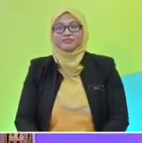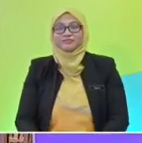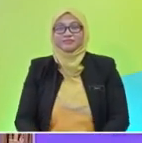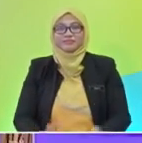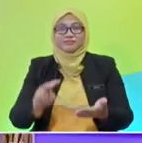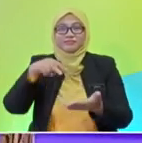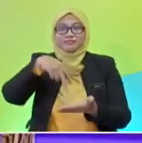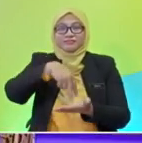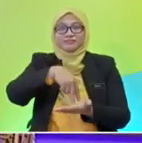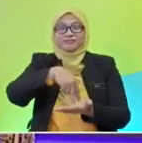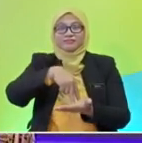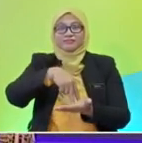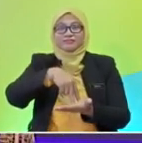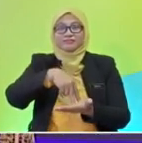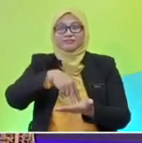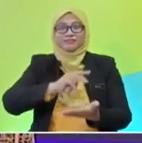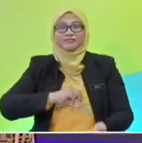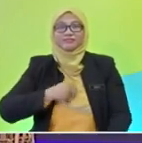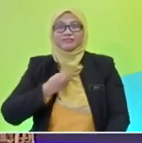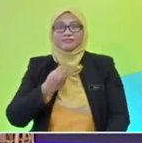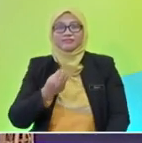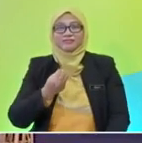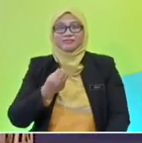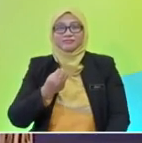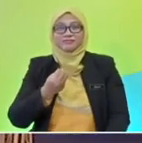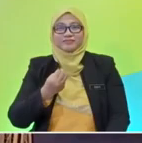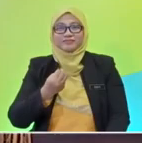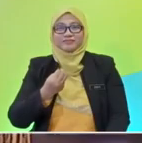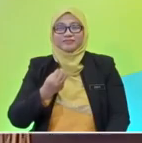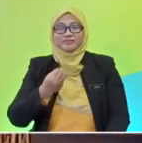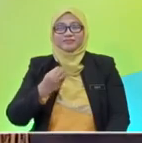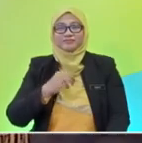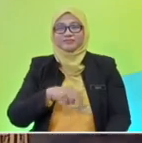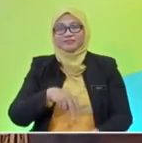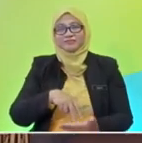berdiri megah di pentas wira,